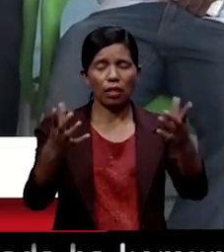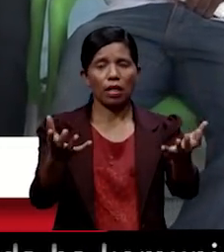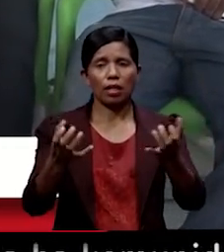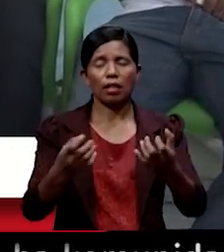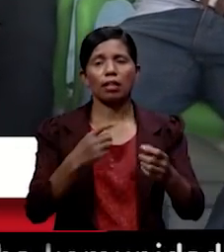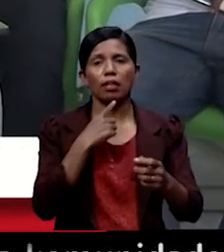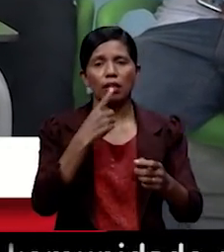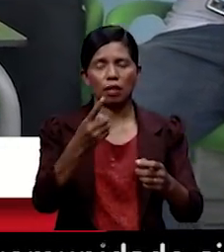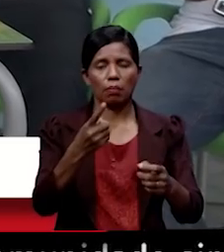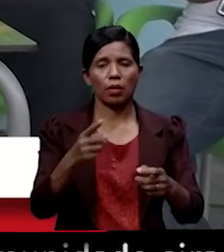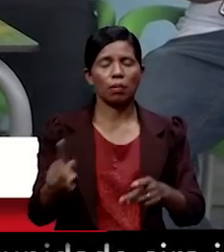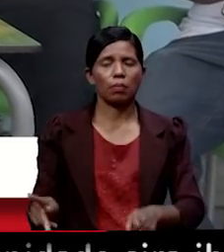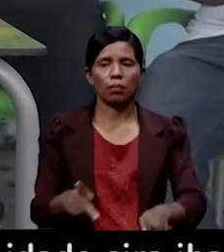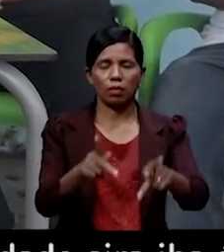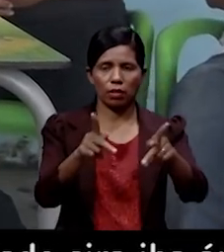publiku